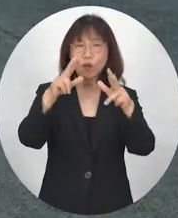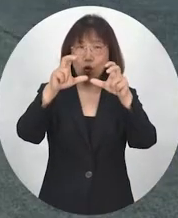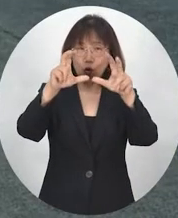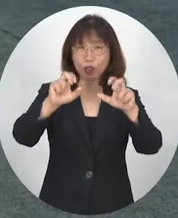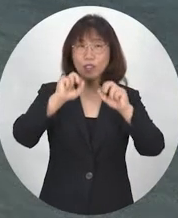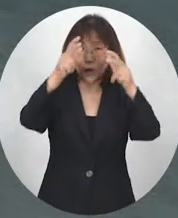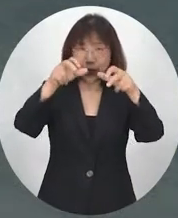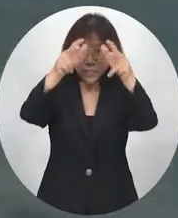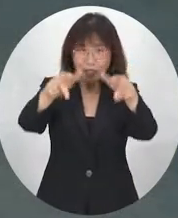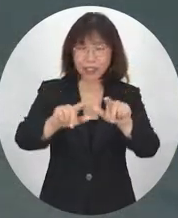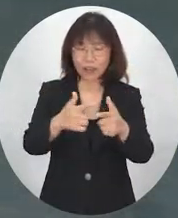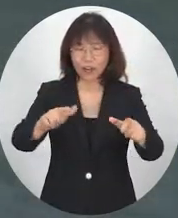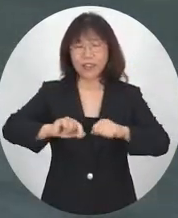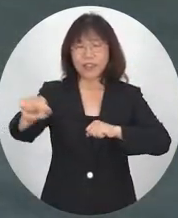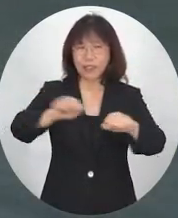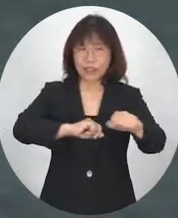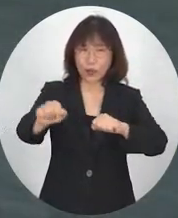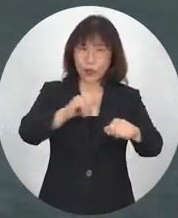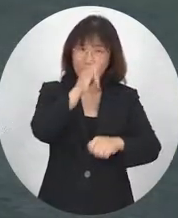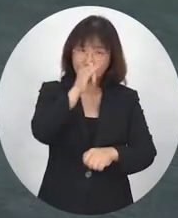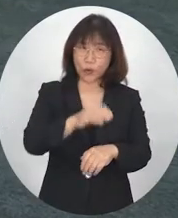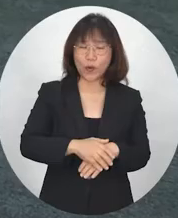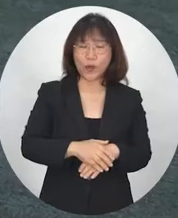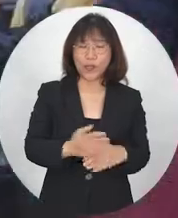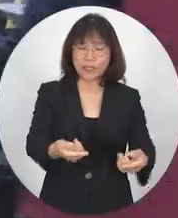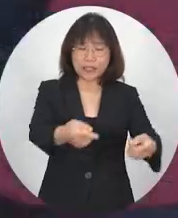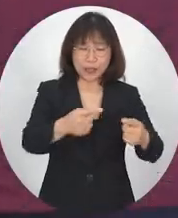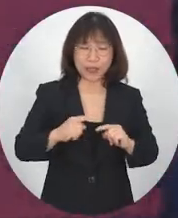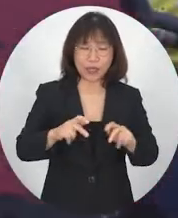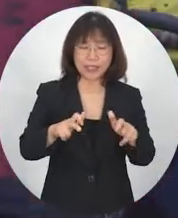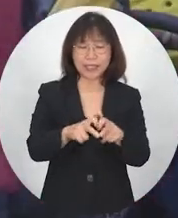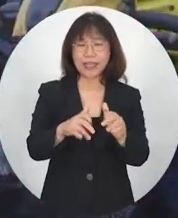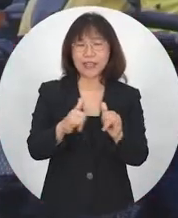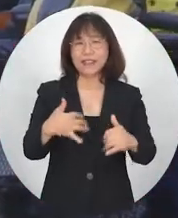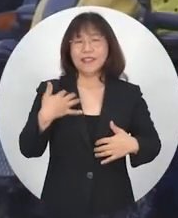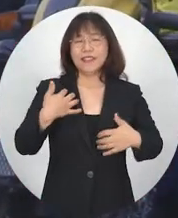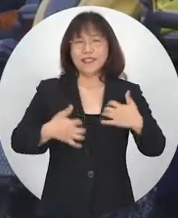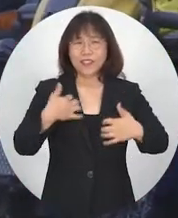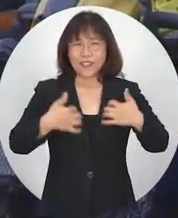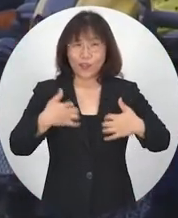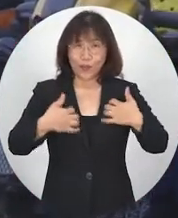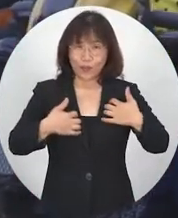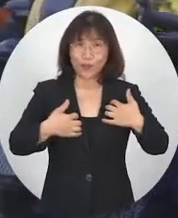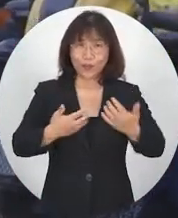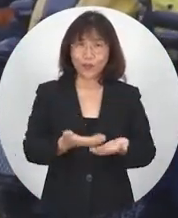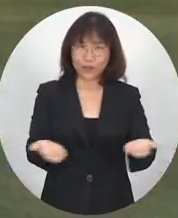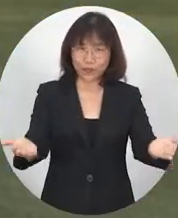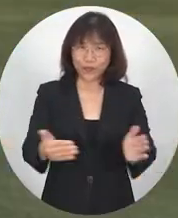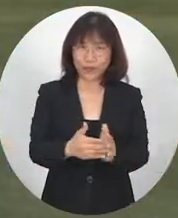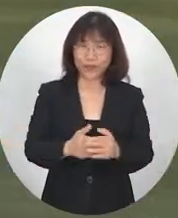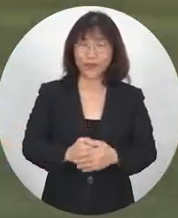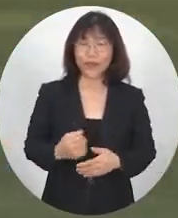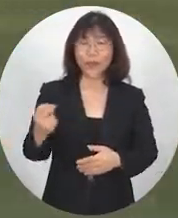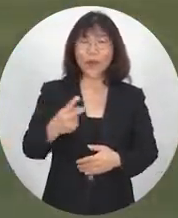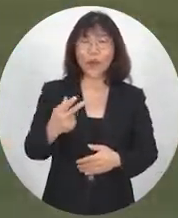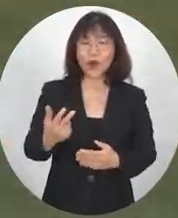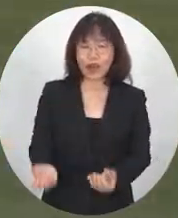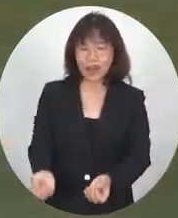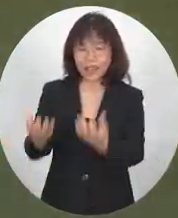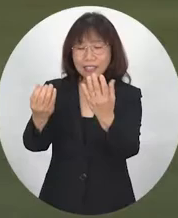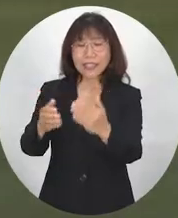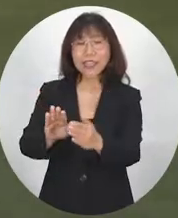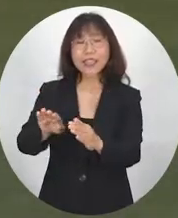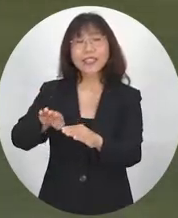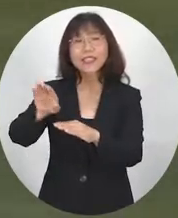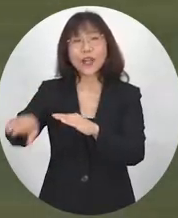기체조, 공 넘기기 등 다양한 어울림 활동들이 진행돼 참석한 장애인들에게 즐거움을 선사했습니다.